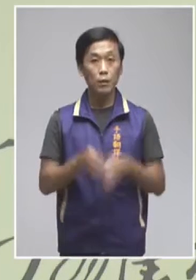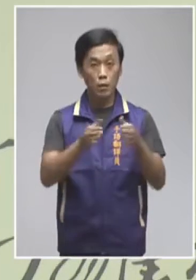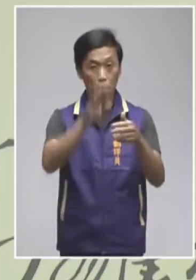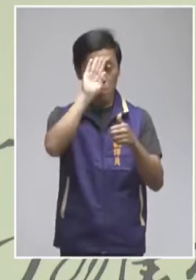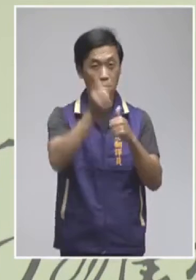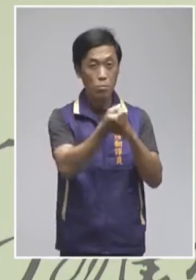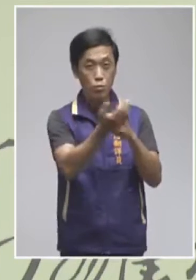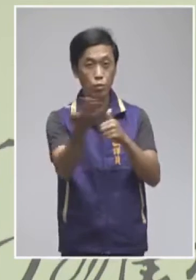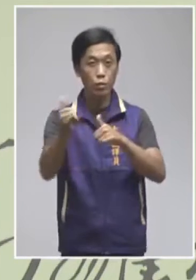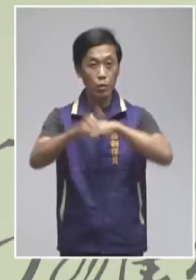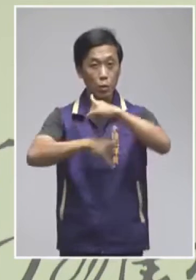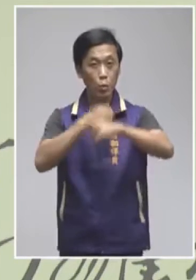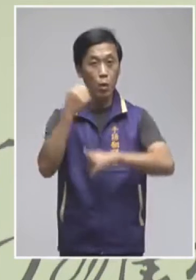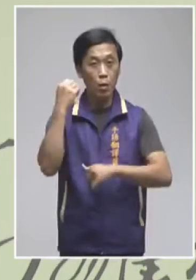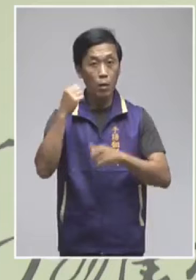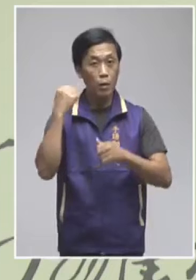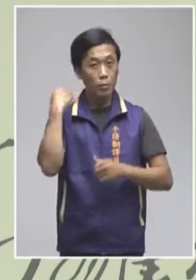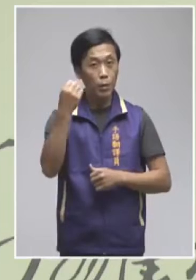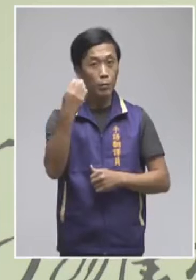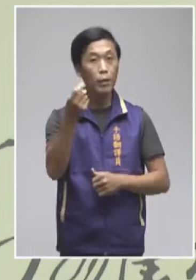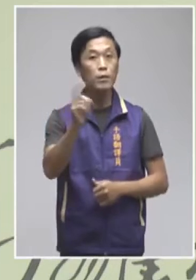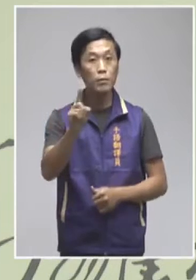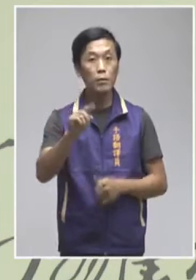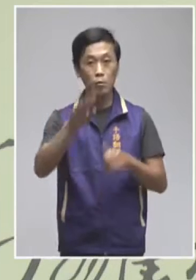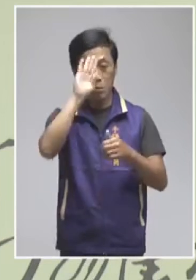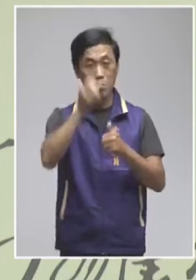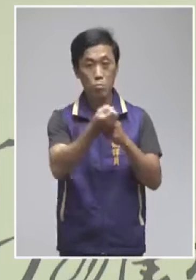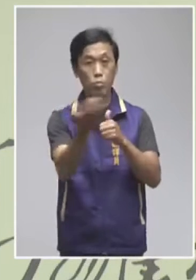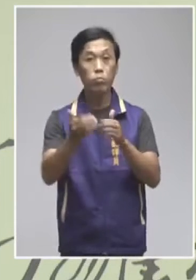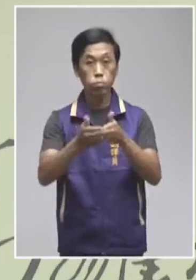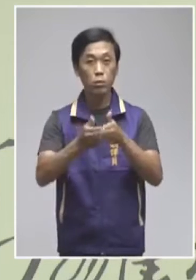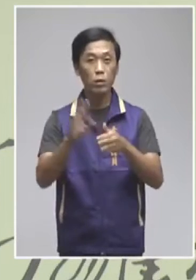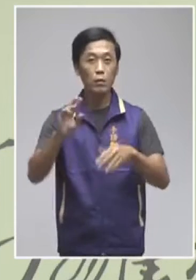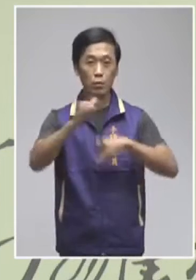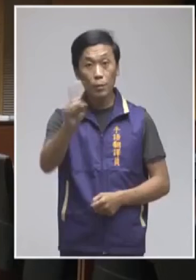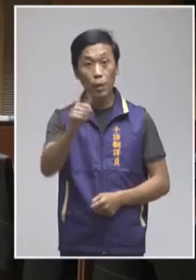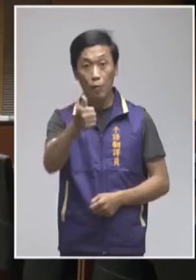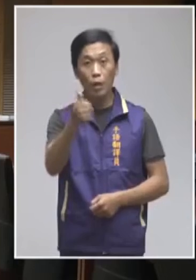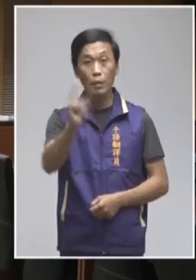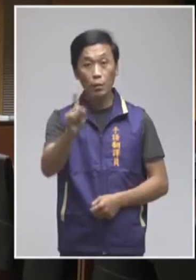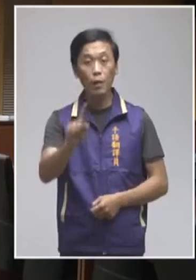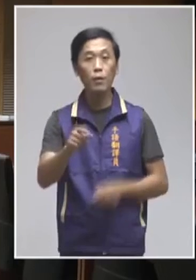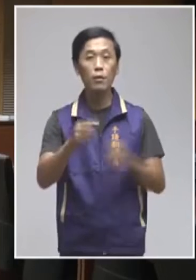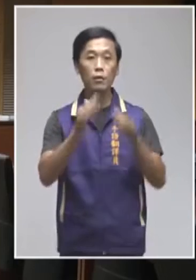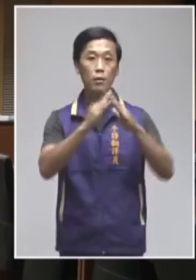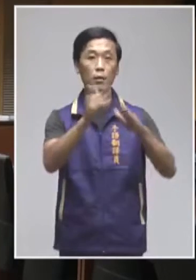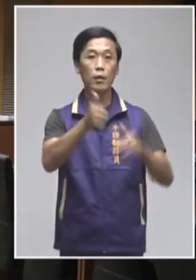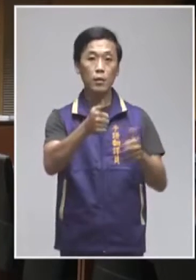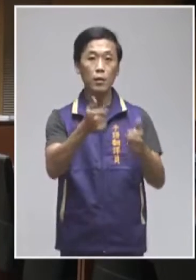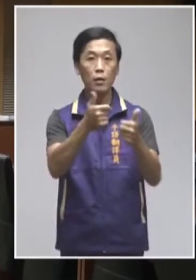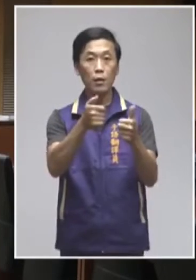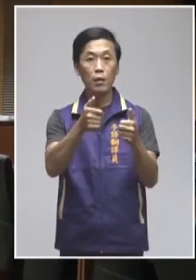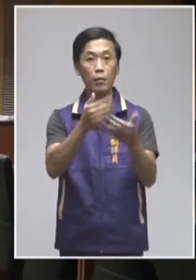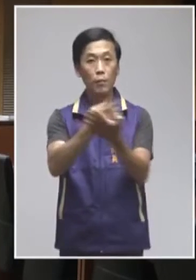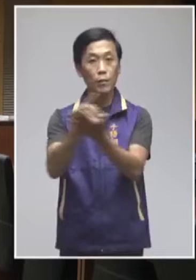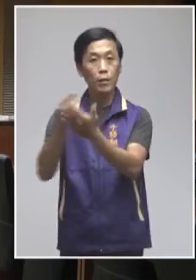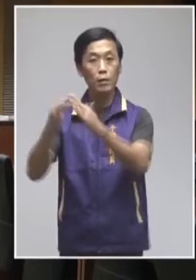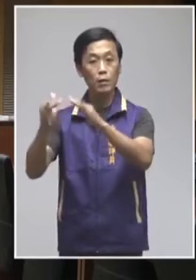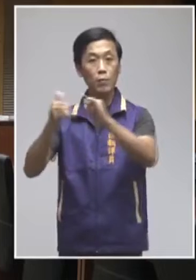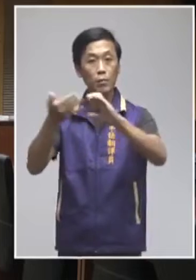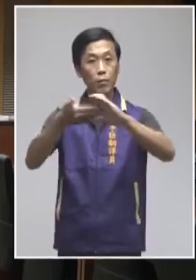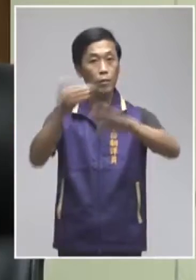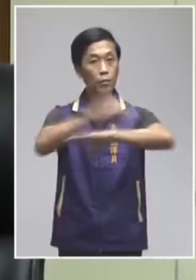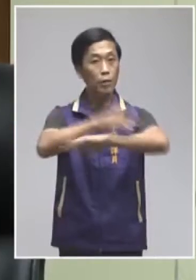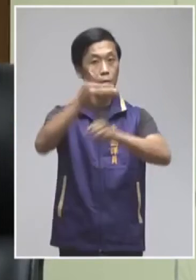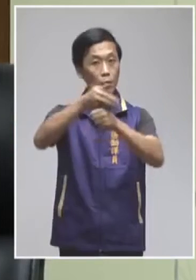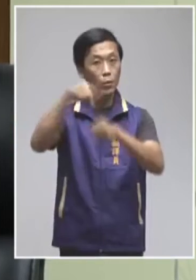的新生活，好，就是在防疫之下要逐渐的恢复正常生活。 配合中央的振兴计划，高雄市也推出相关的补